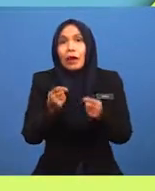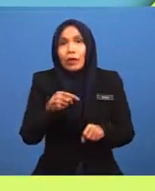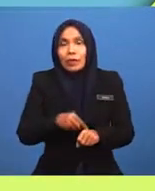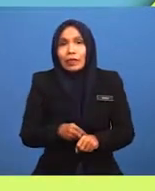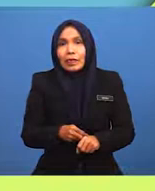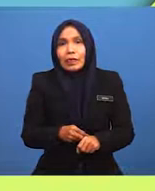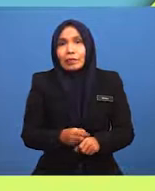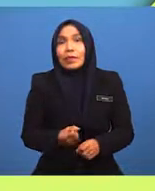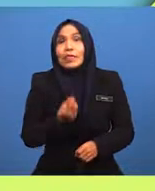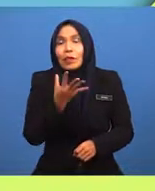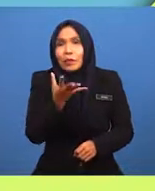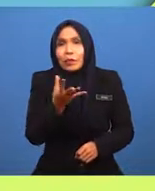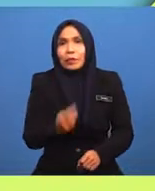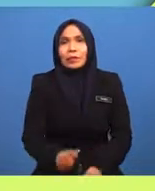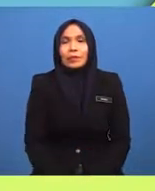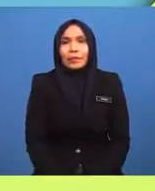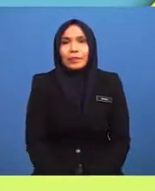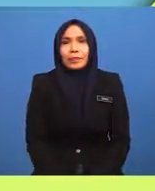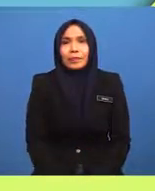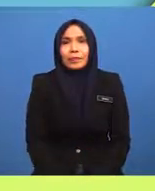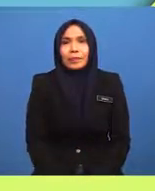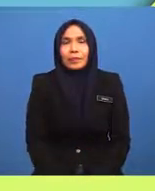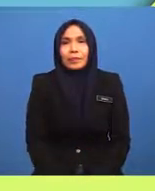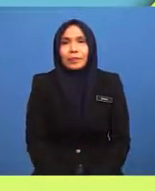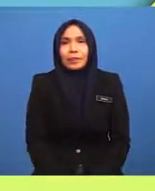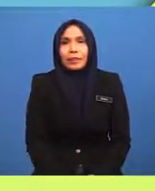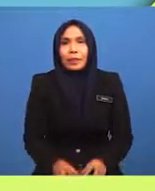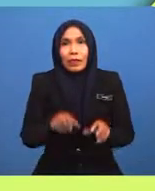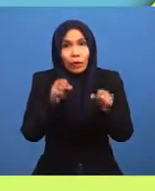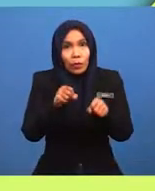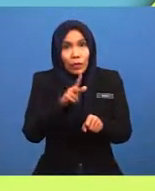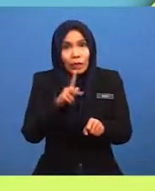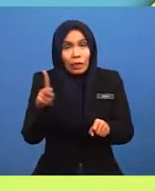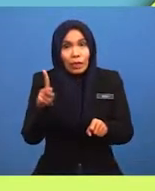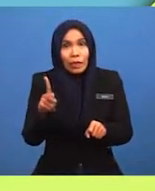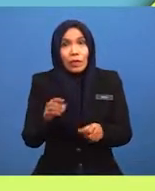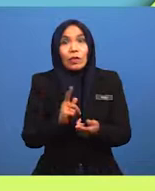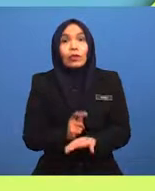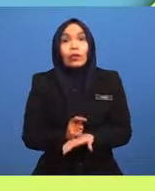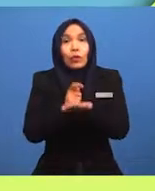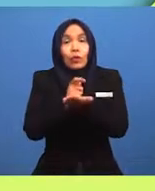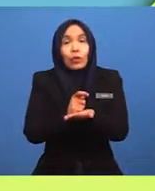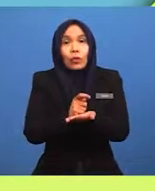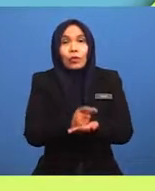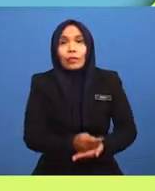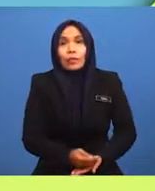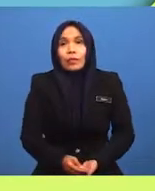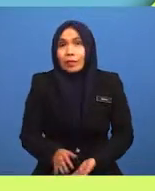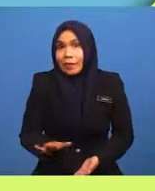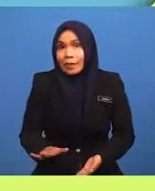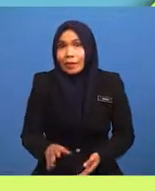tak tolong adik menyikat rambut? Ya, boleh adik. Terima kasih kakak. Sama-sama